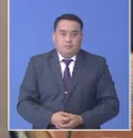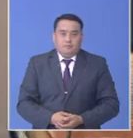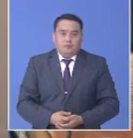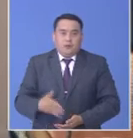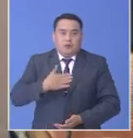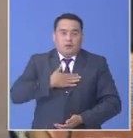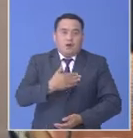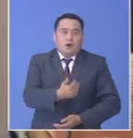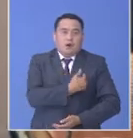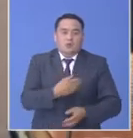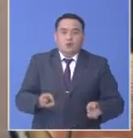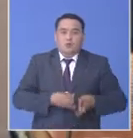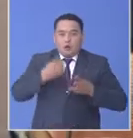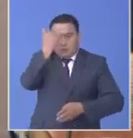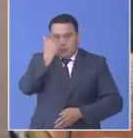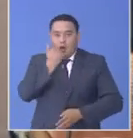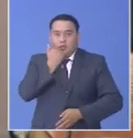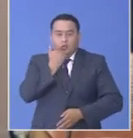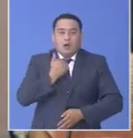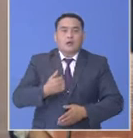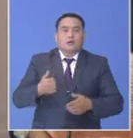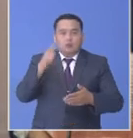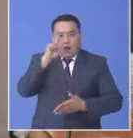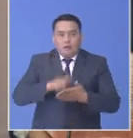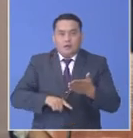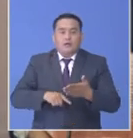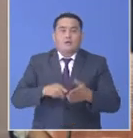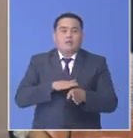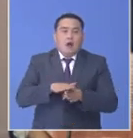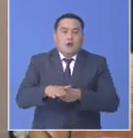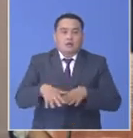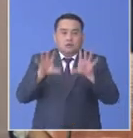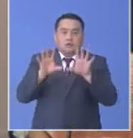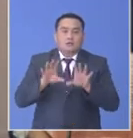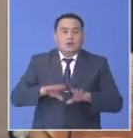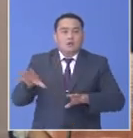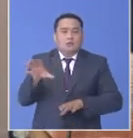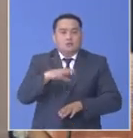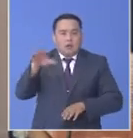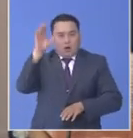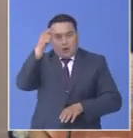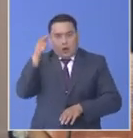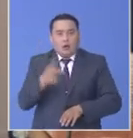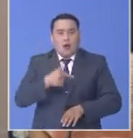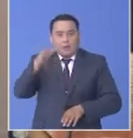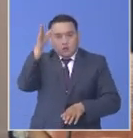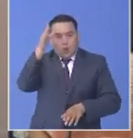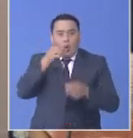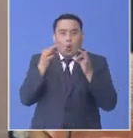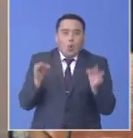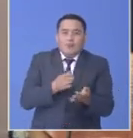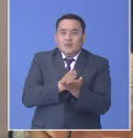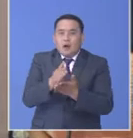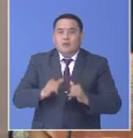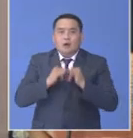Я хочу выразить благодарность за доверие. Постараюсь его оправдать. Все знания и опыт, накопленные за годы работы, намерен направить